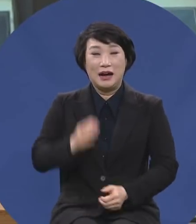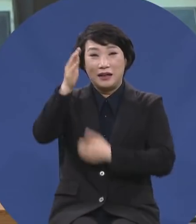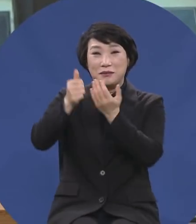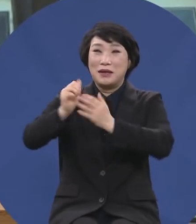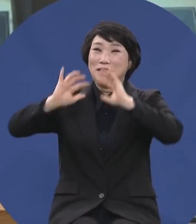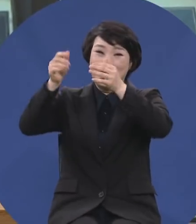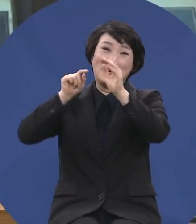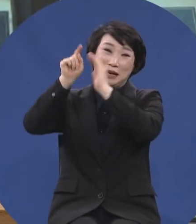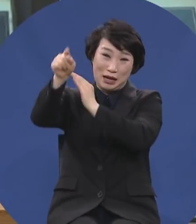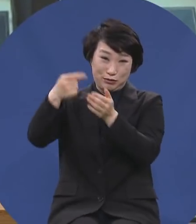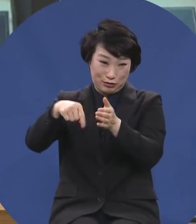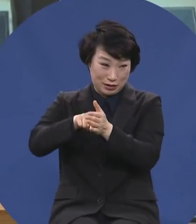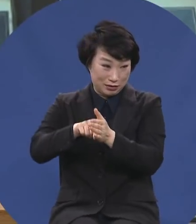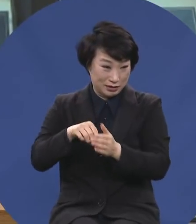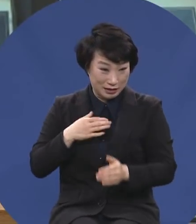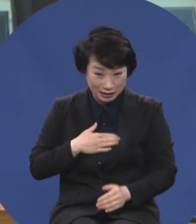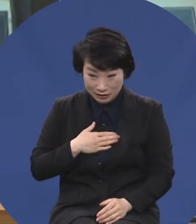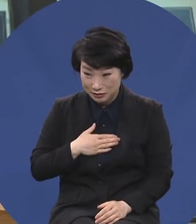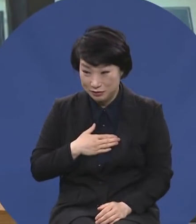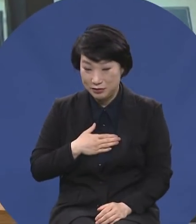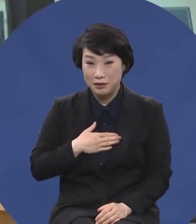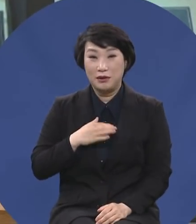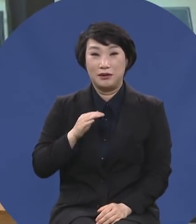하나님 나라 들어가기 위해서.